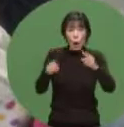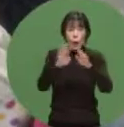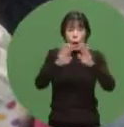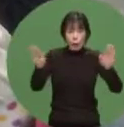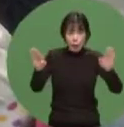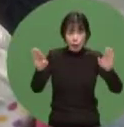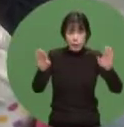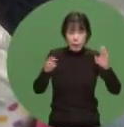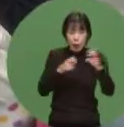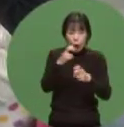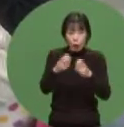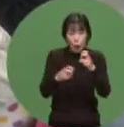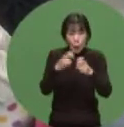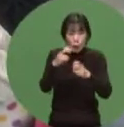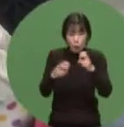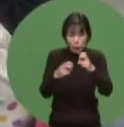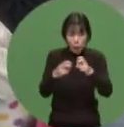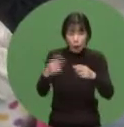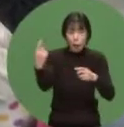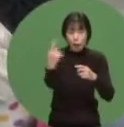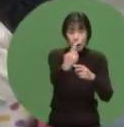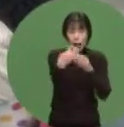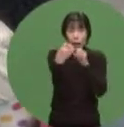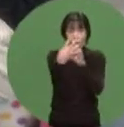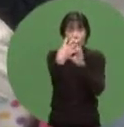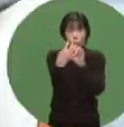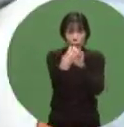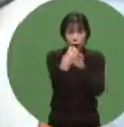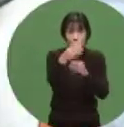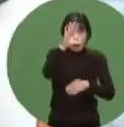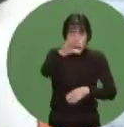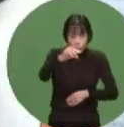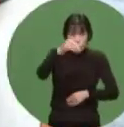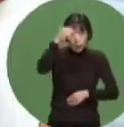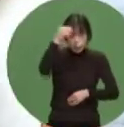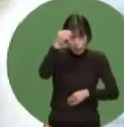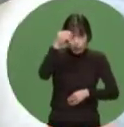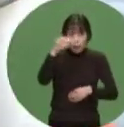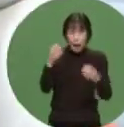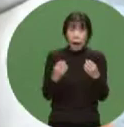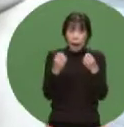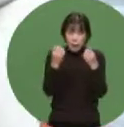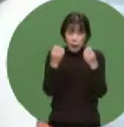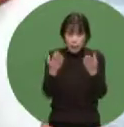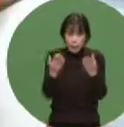ちろんモノマネをするロボットなど先進の技術が紹介されていました。